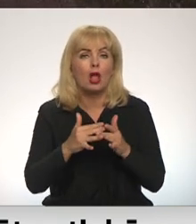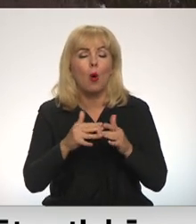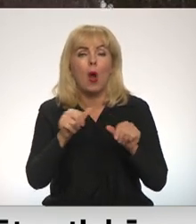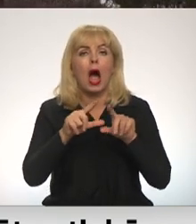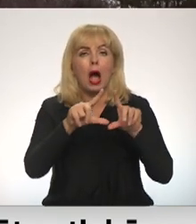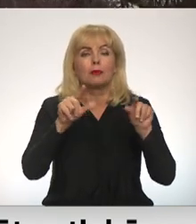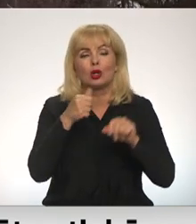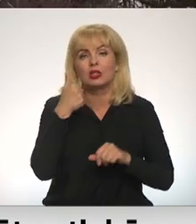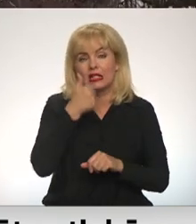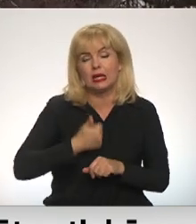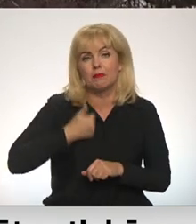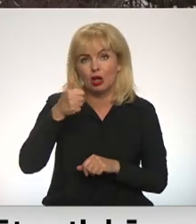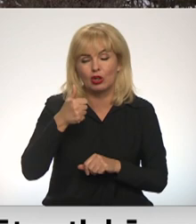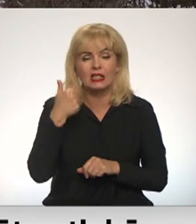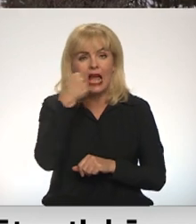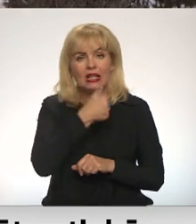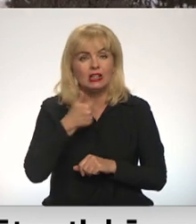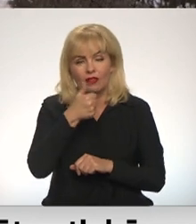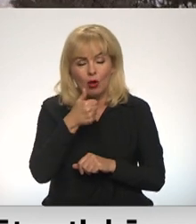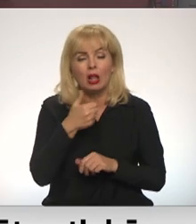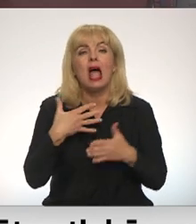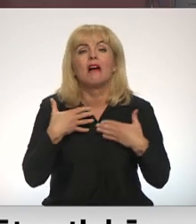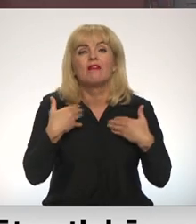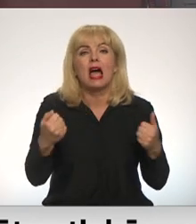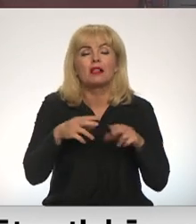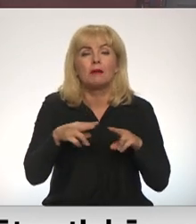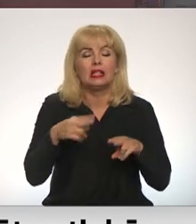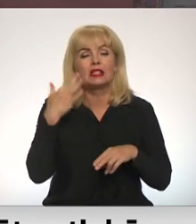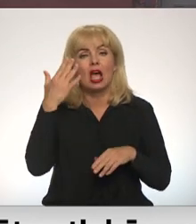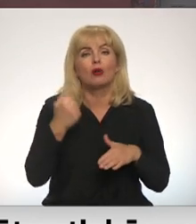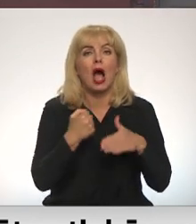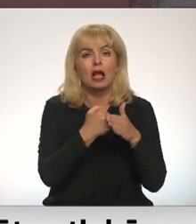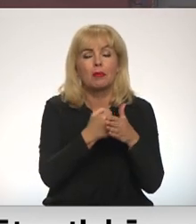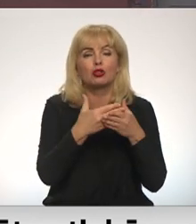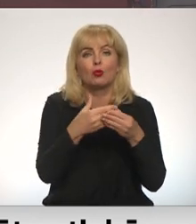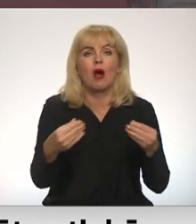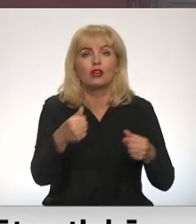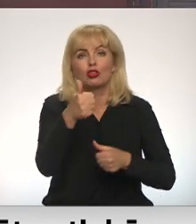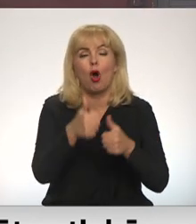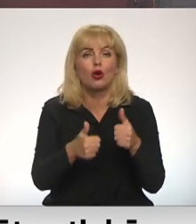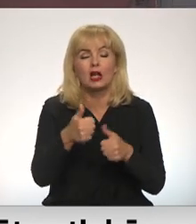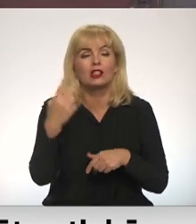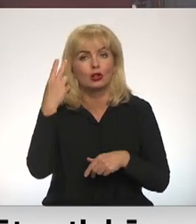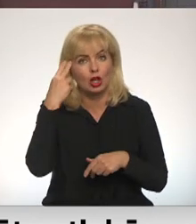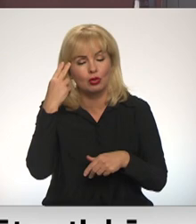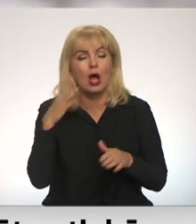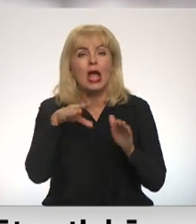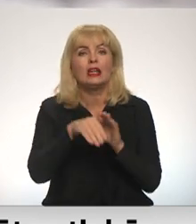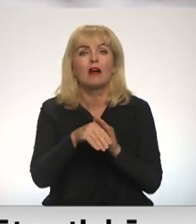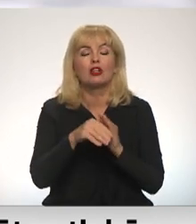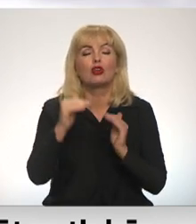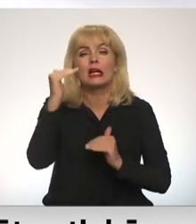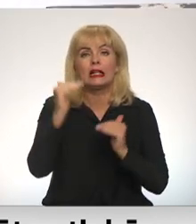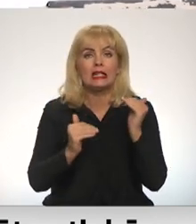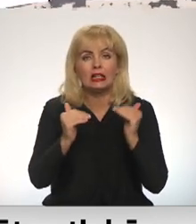piemēram, individuālos komersantus, Veselības ministrija piecerējusi atbalstīt novēršot konkurences risku, proti ieviešot kritēriju,